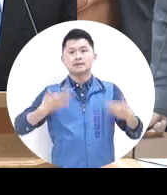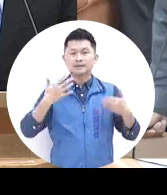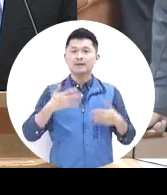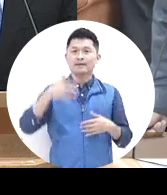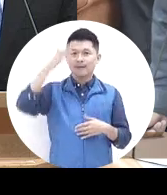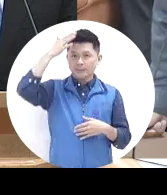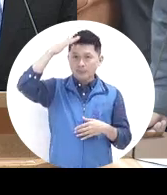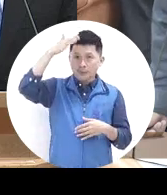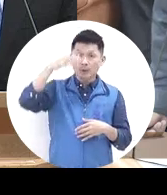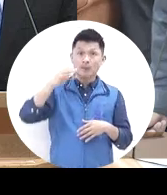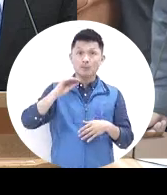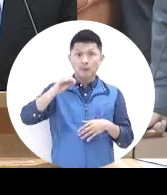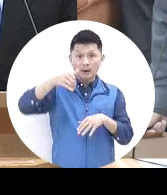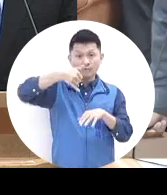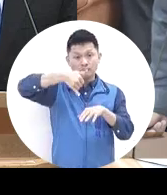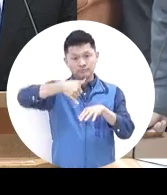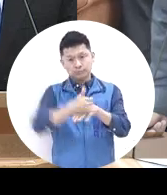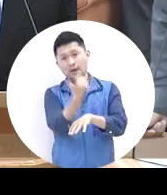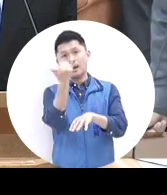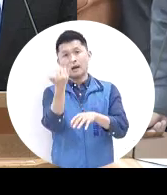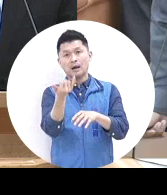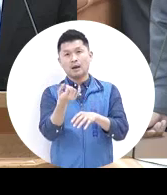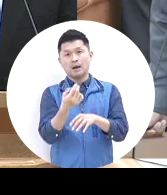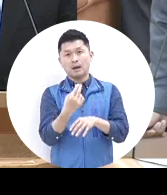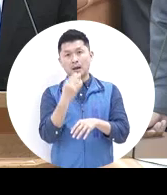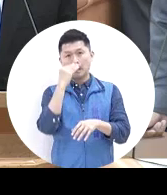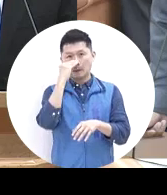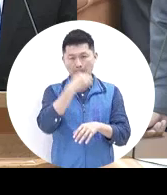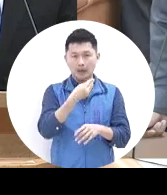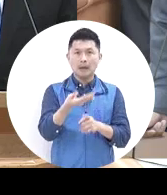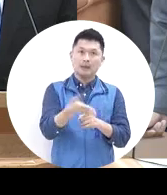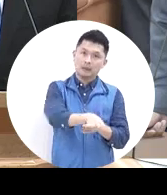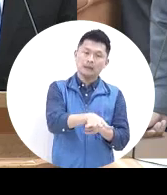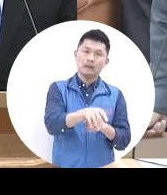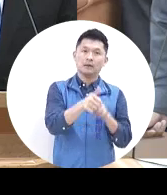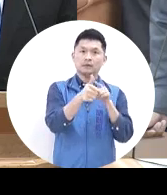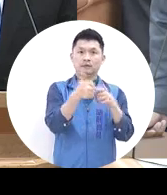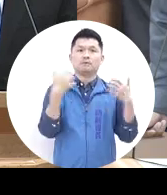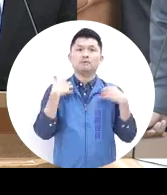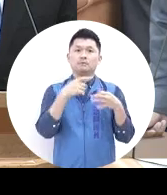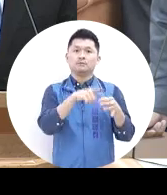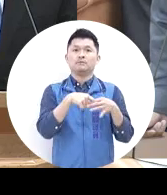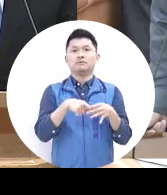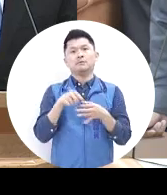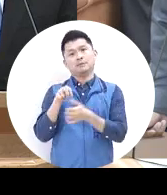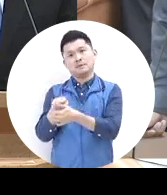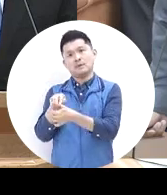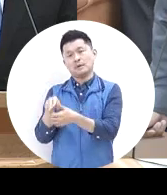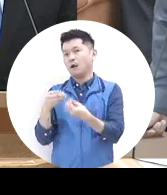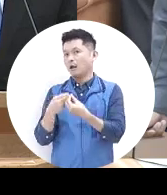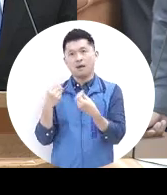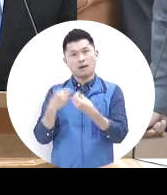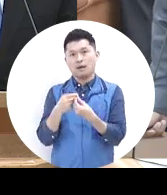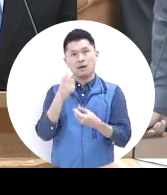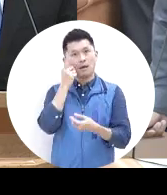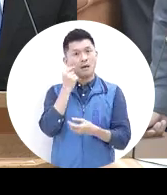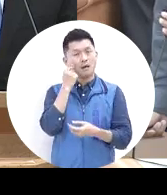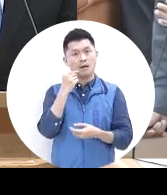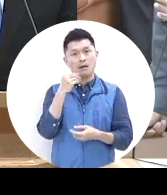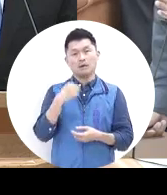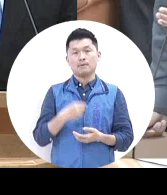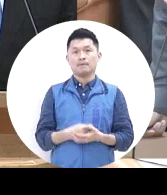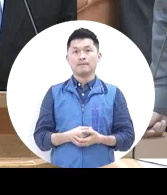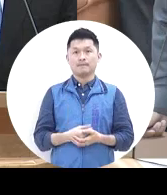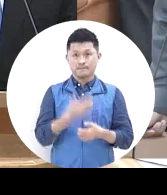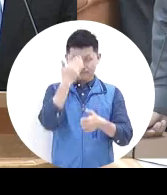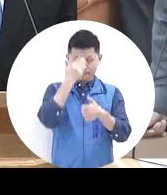摔死的人。摔死的人，他又是家里的经济支柱，这安尼是真正就不好。所以我要再次拜托我们